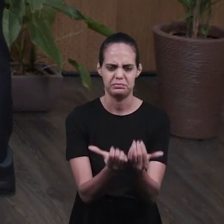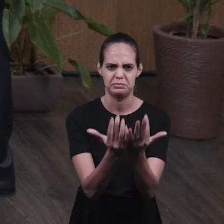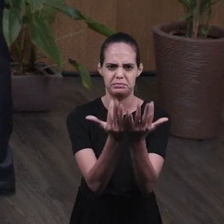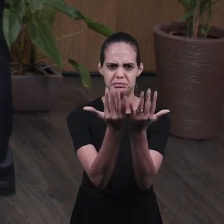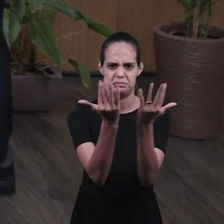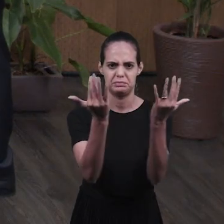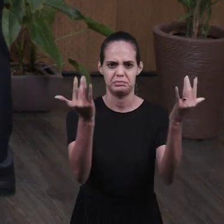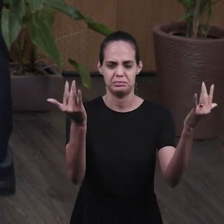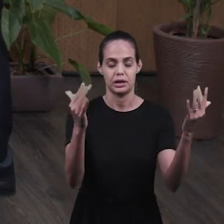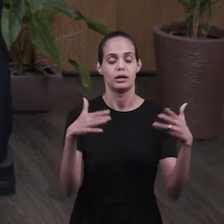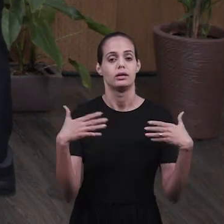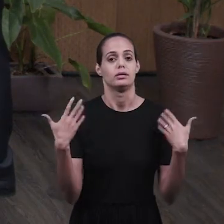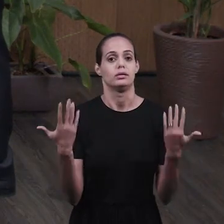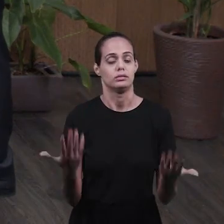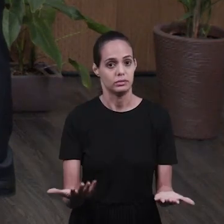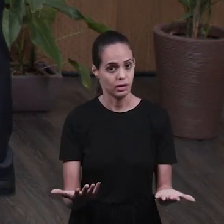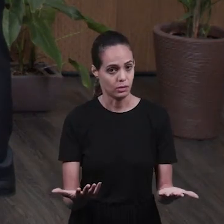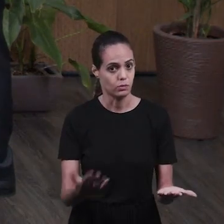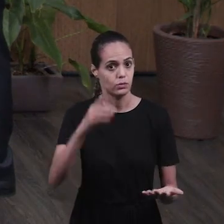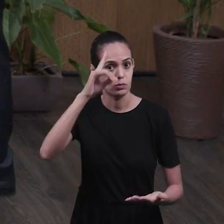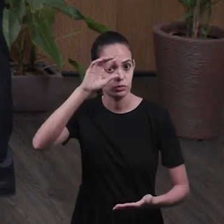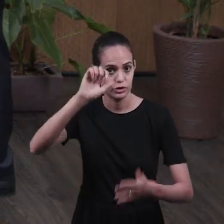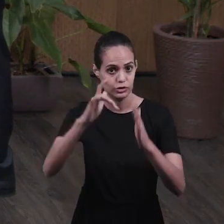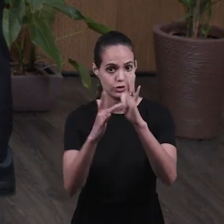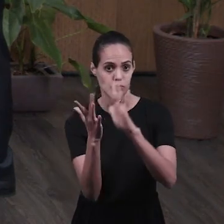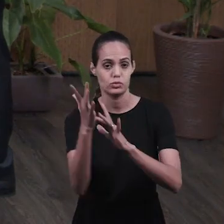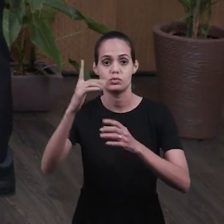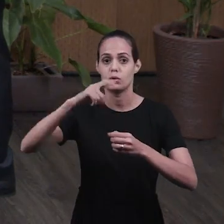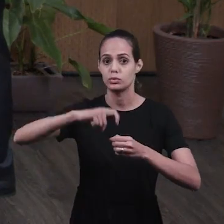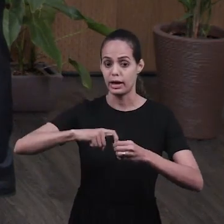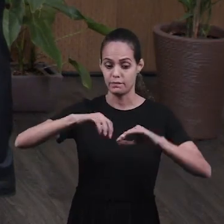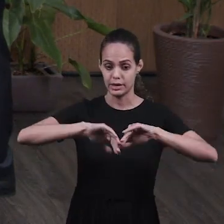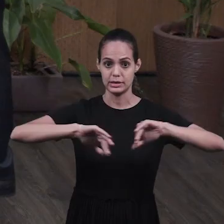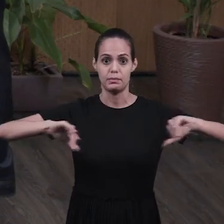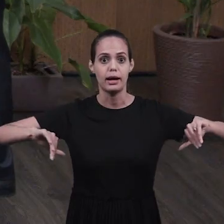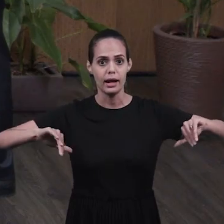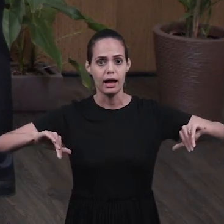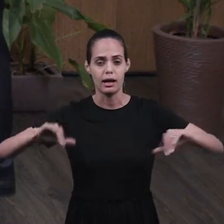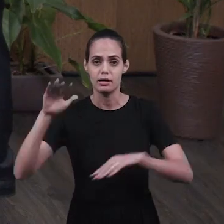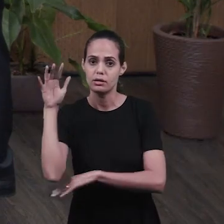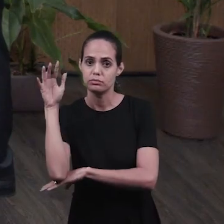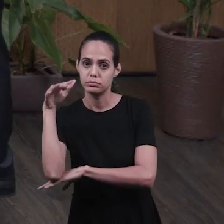préjudice aux plantations. Dans la consommation du siècle, on séparera